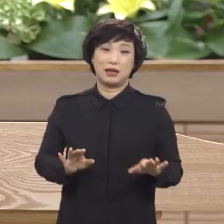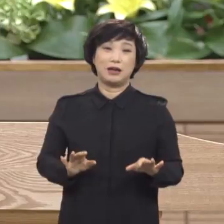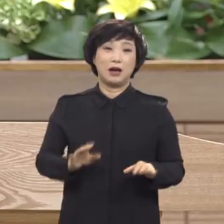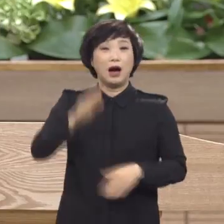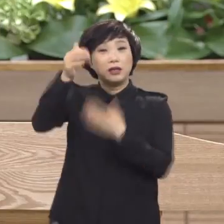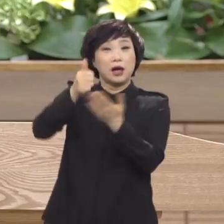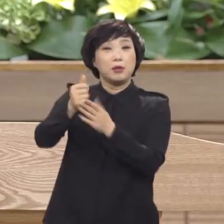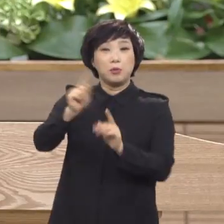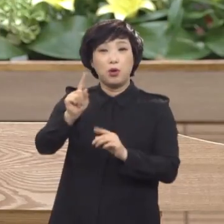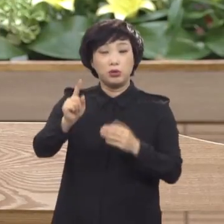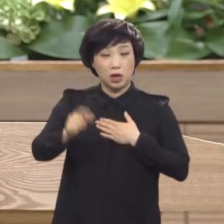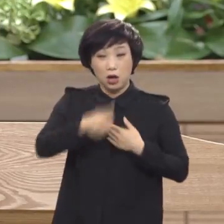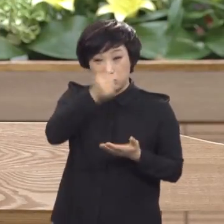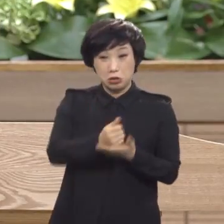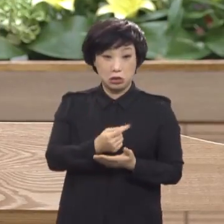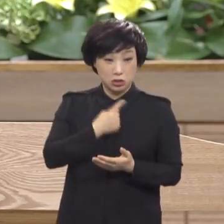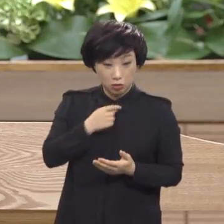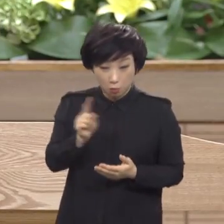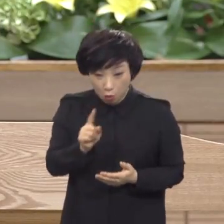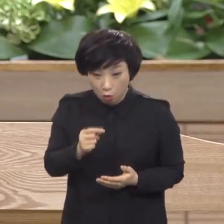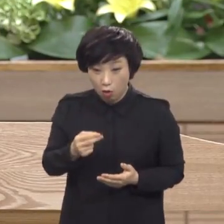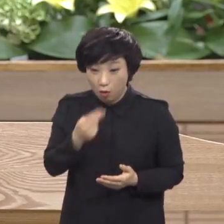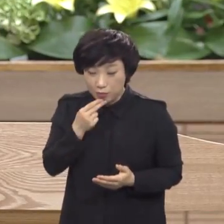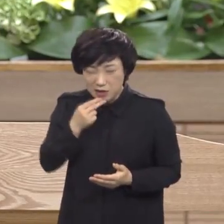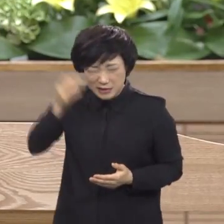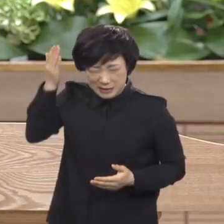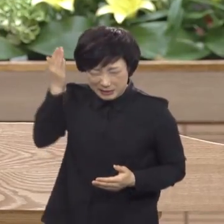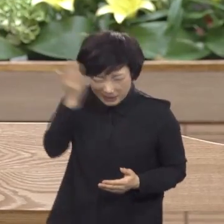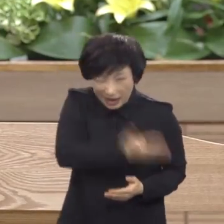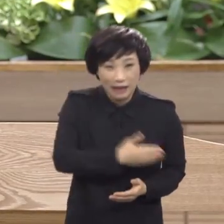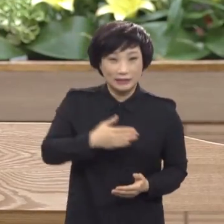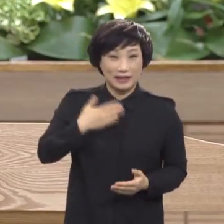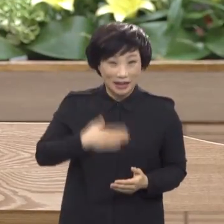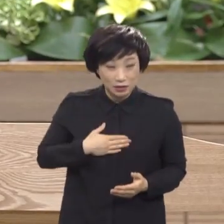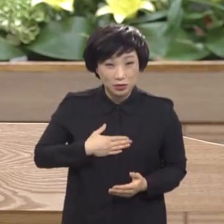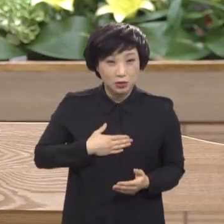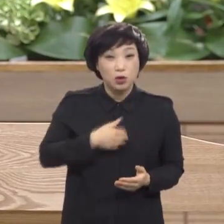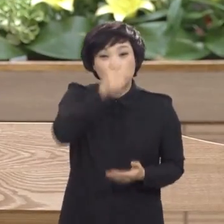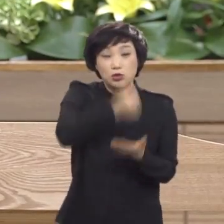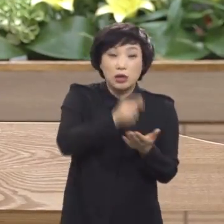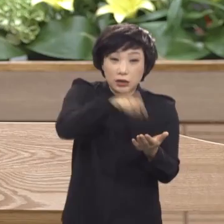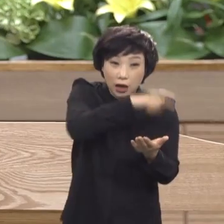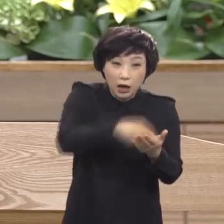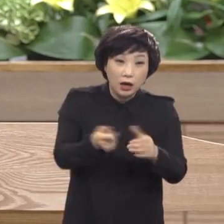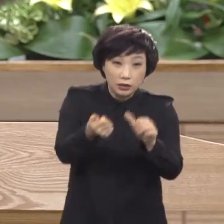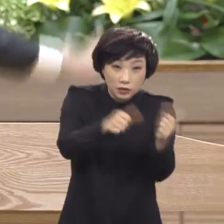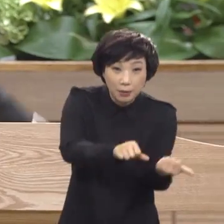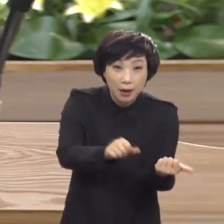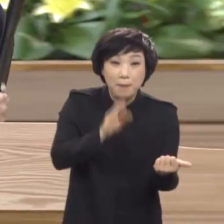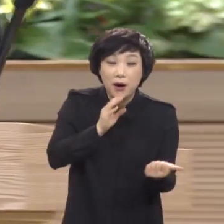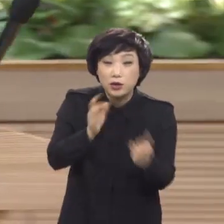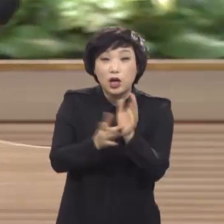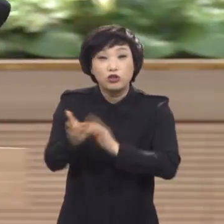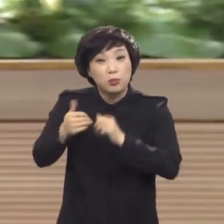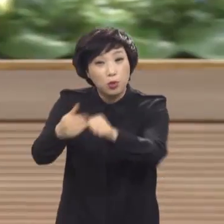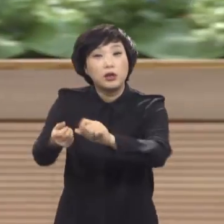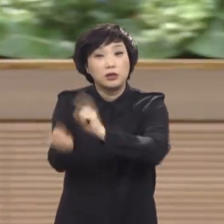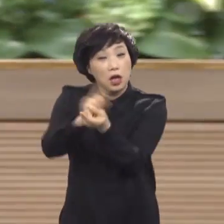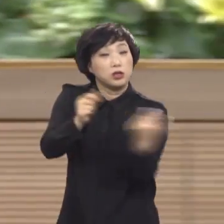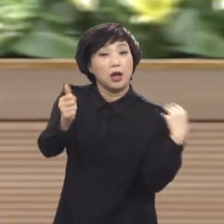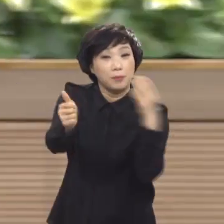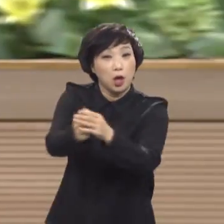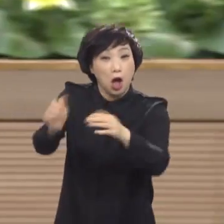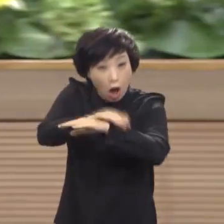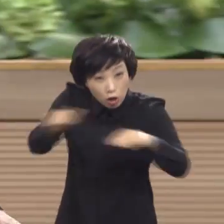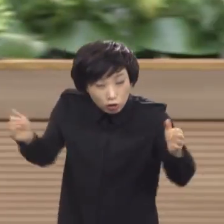죄를 묻지 않을 만큼 죄값을 사망 예수님이 죽어서 해결해 치워버렸다 이